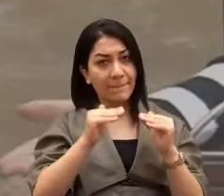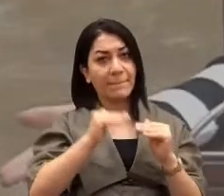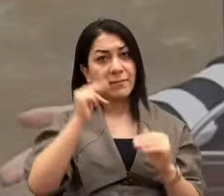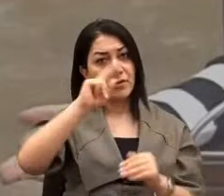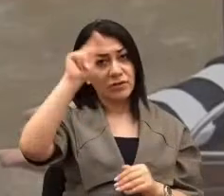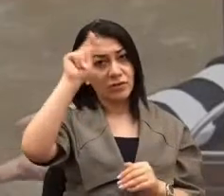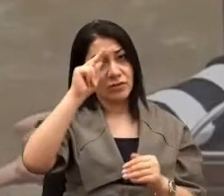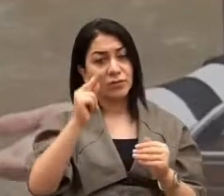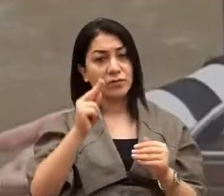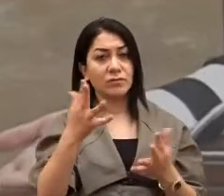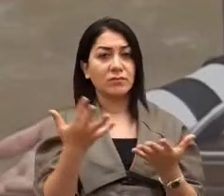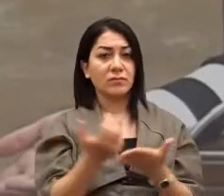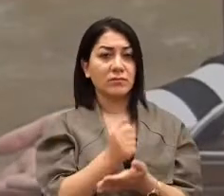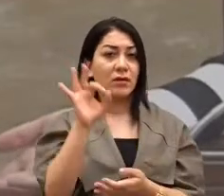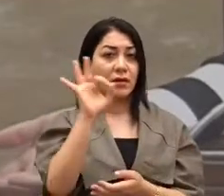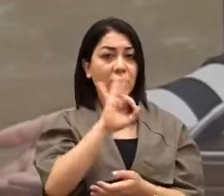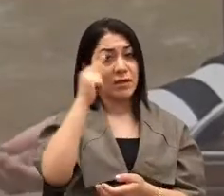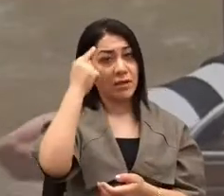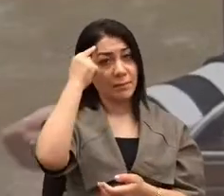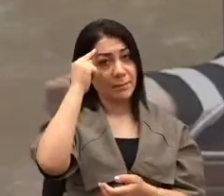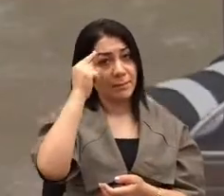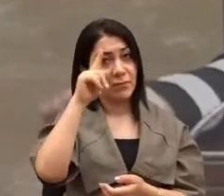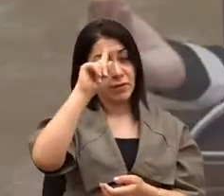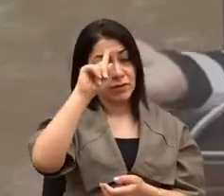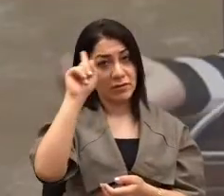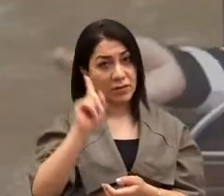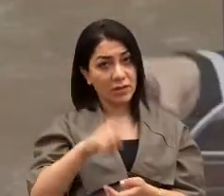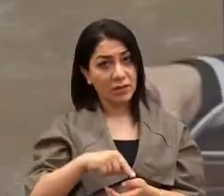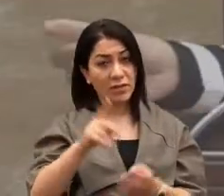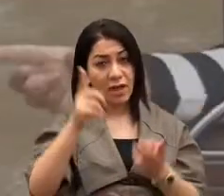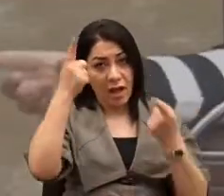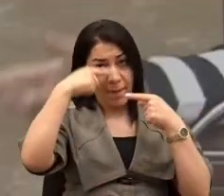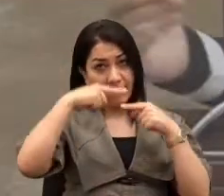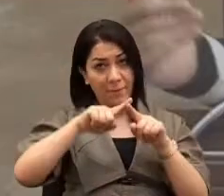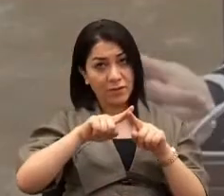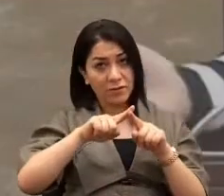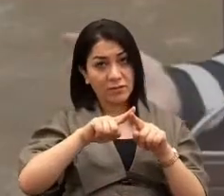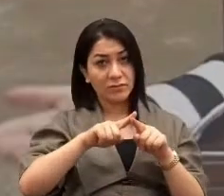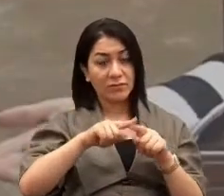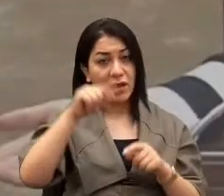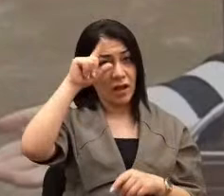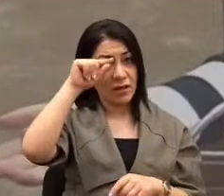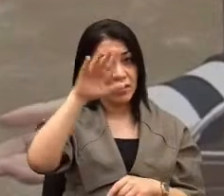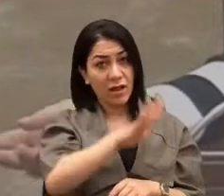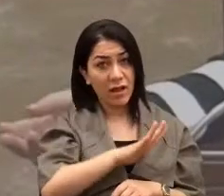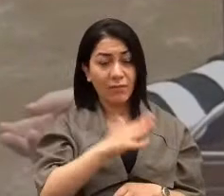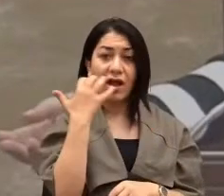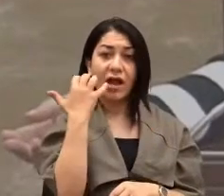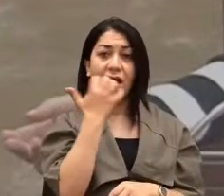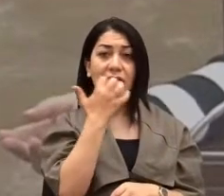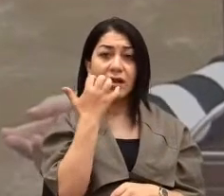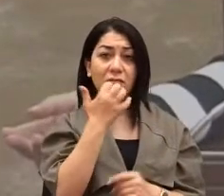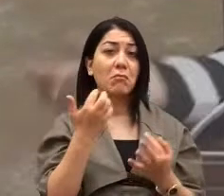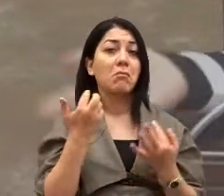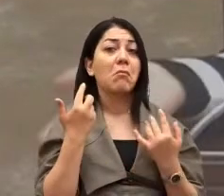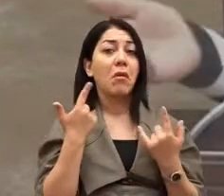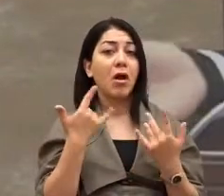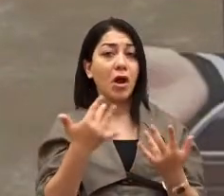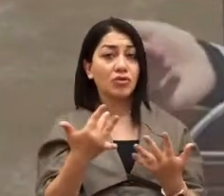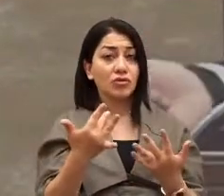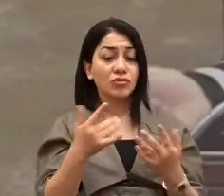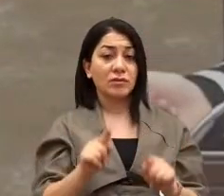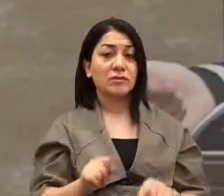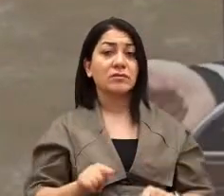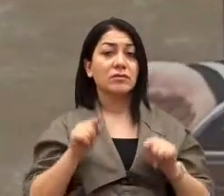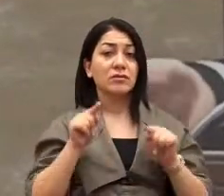կրթություն ստանալուն, քանի որ կարծում եմ տեղյակեք, որ յուրաքանչյուր բուհ, թե Հայաստանում, թե արտասահմանում, պահանջում է